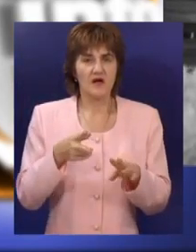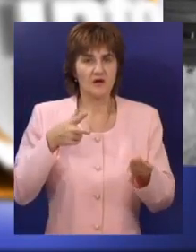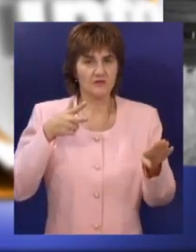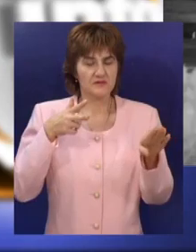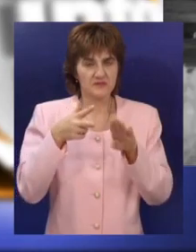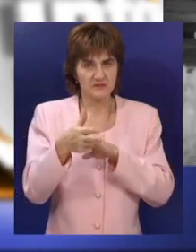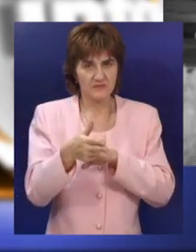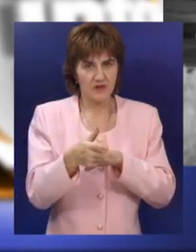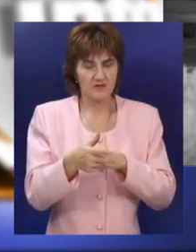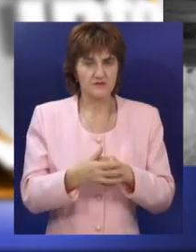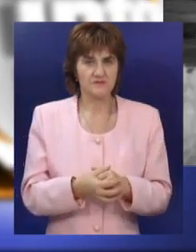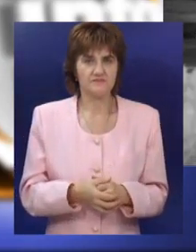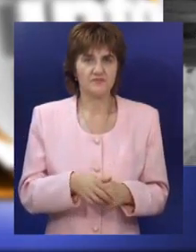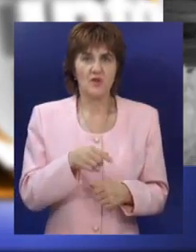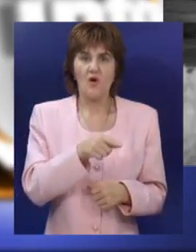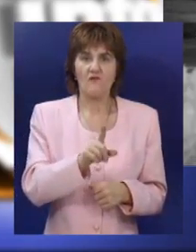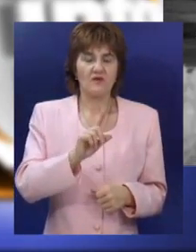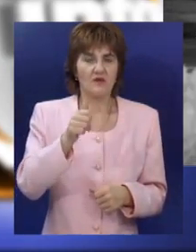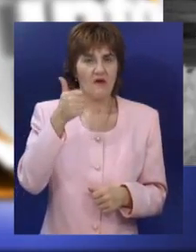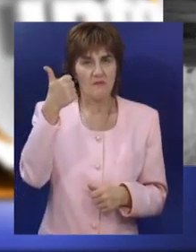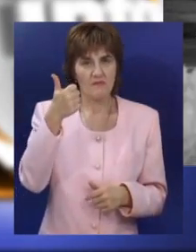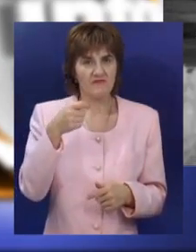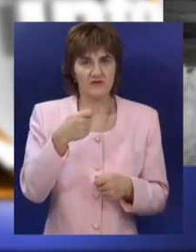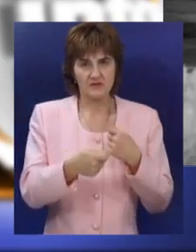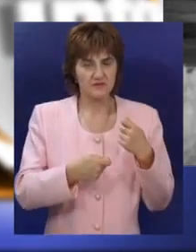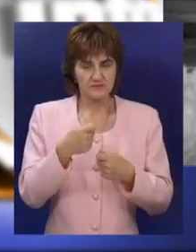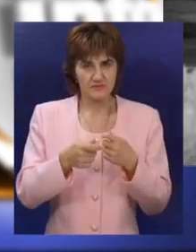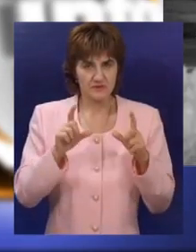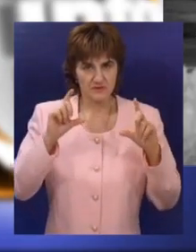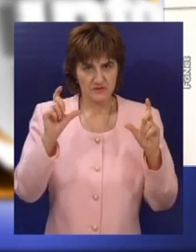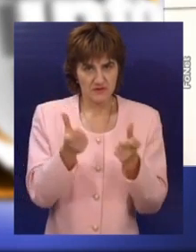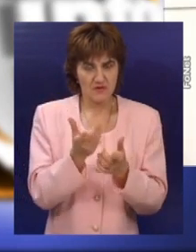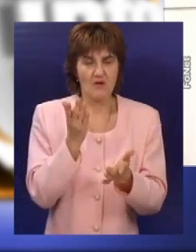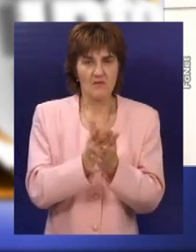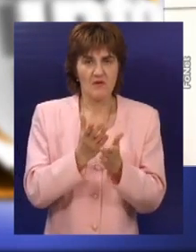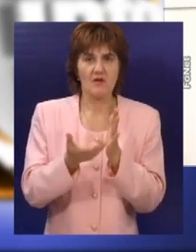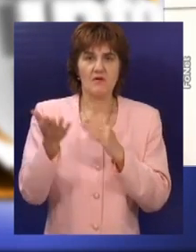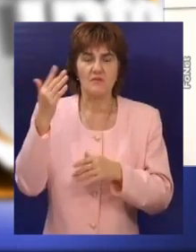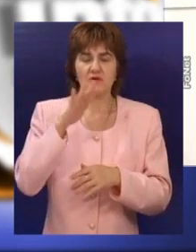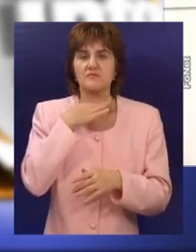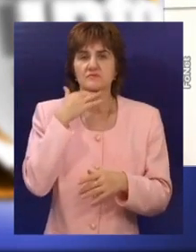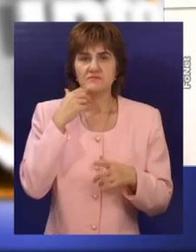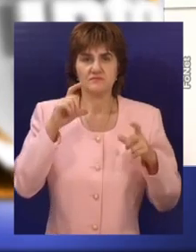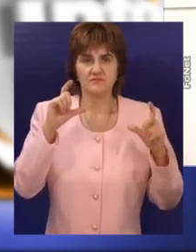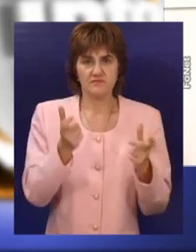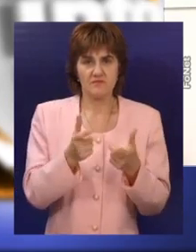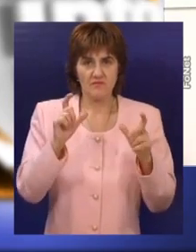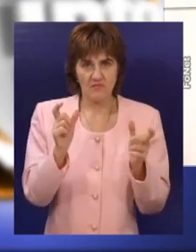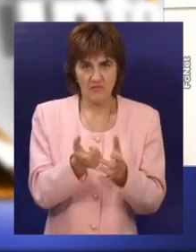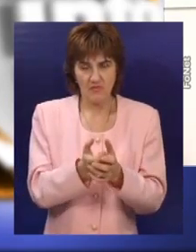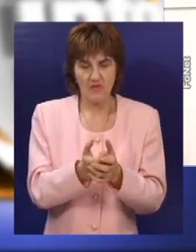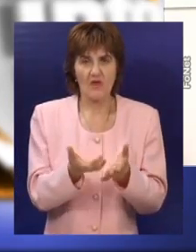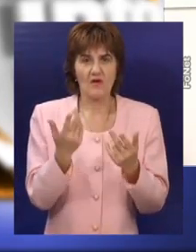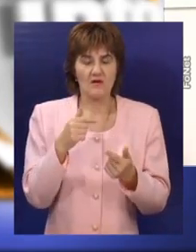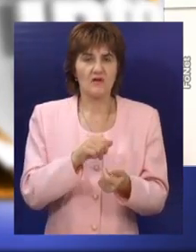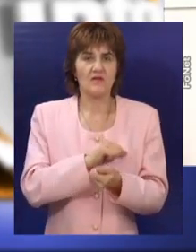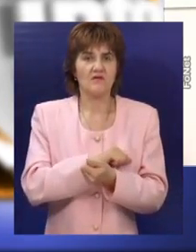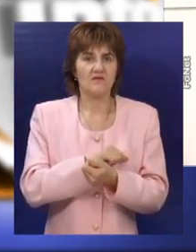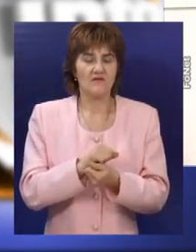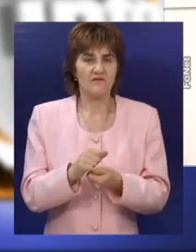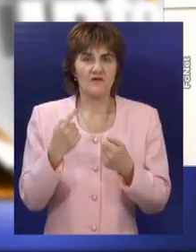teritoriji Mađarske i Austrije. Ovo nije prva akcija, znači bilo je još ovakvih akcija, ali će ova akcija sigurno